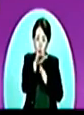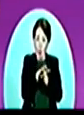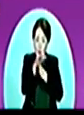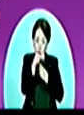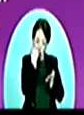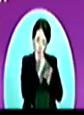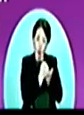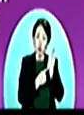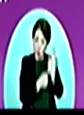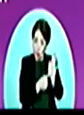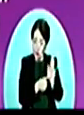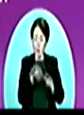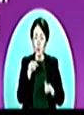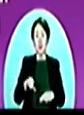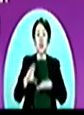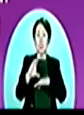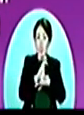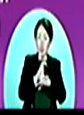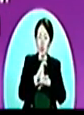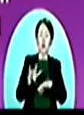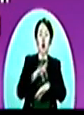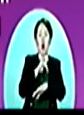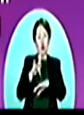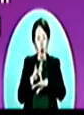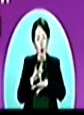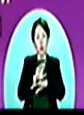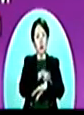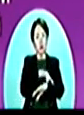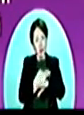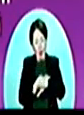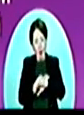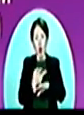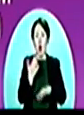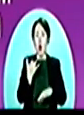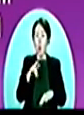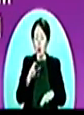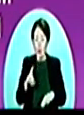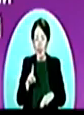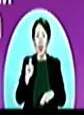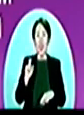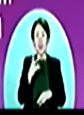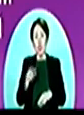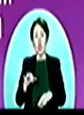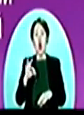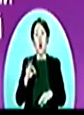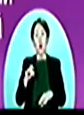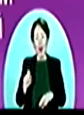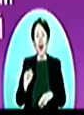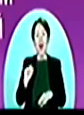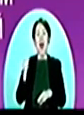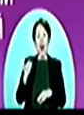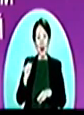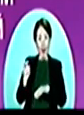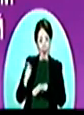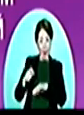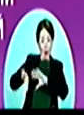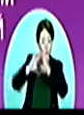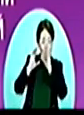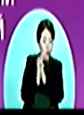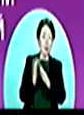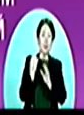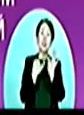нутагт Сэлэнг, Төв, Дархан Уул, Булган, Хинти, Өвөр Хангай, Архангай аймгийн нийт 60